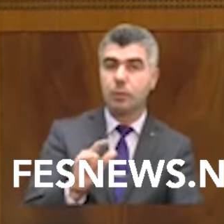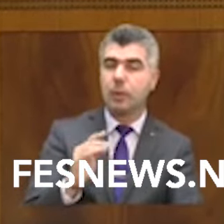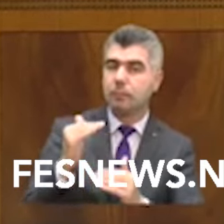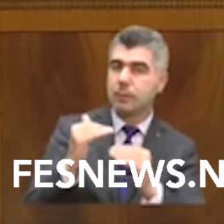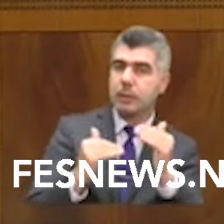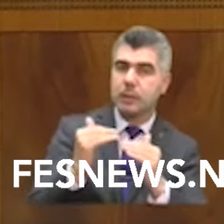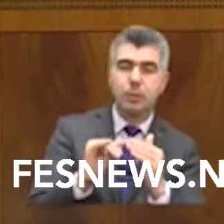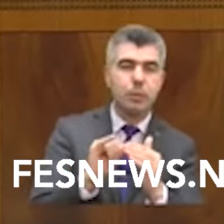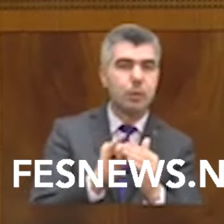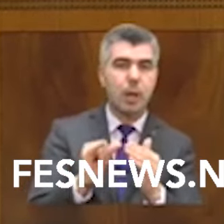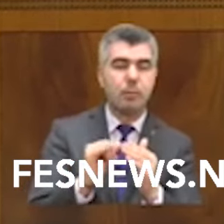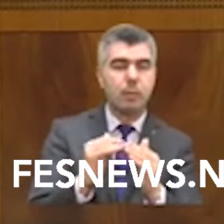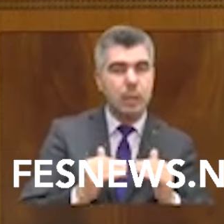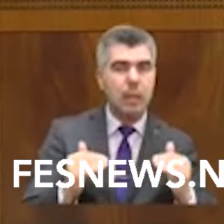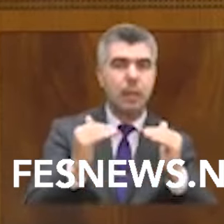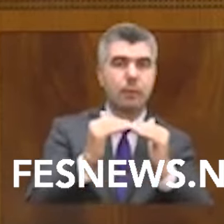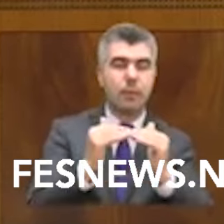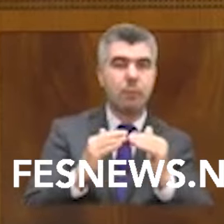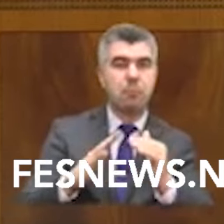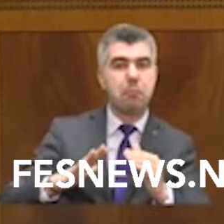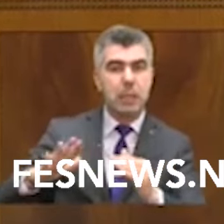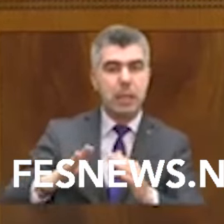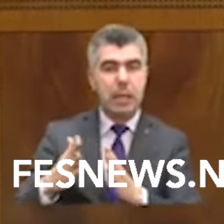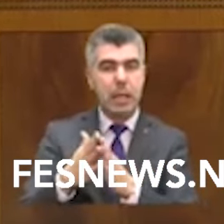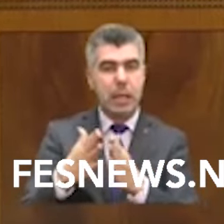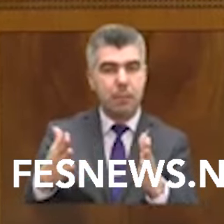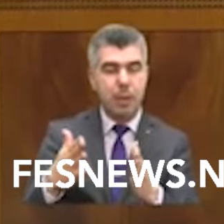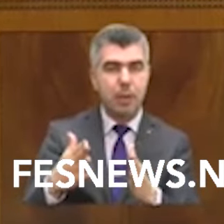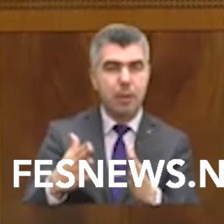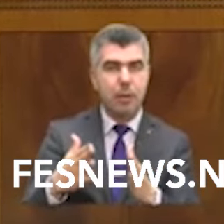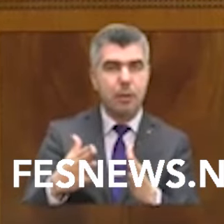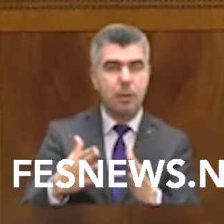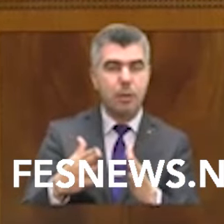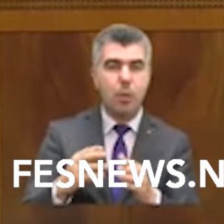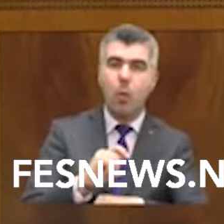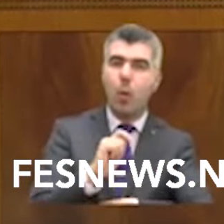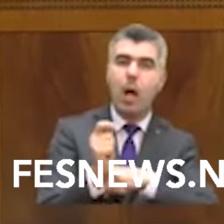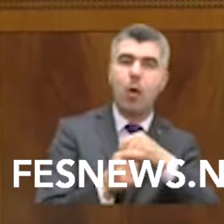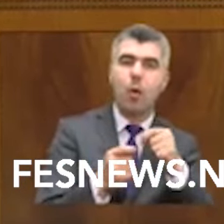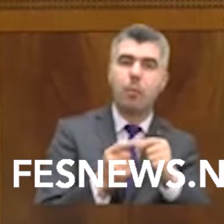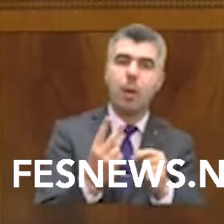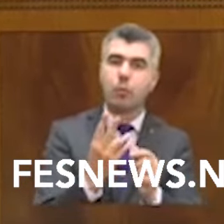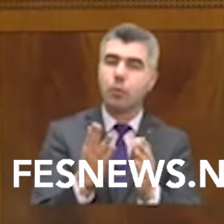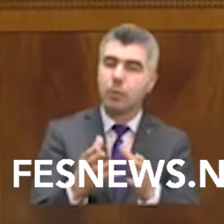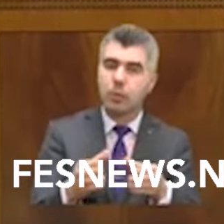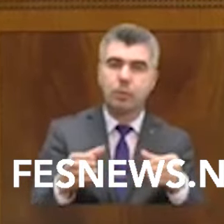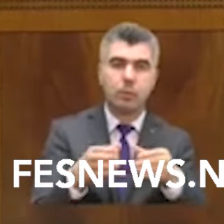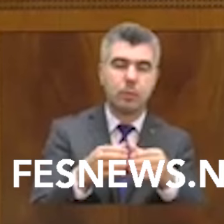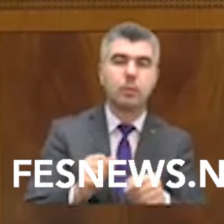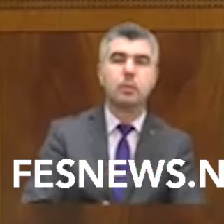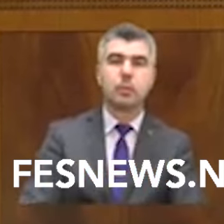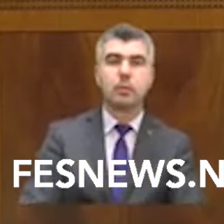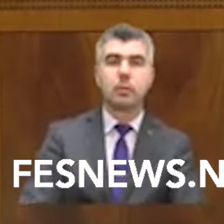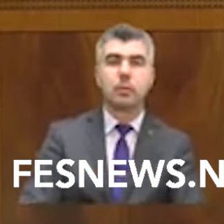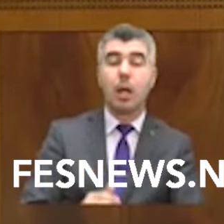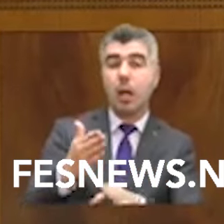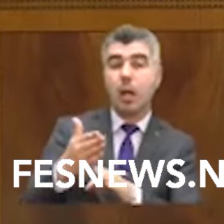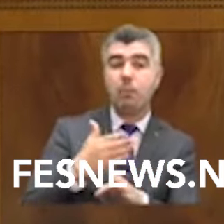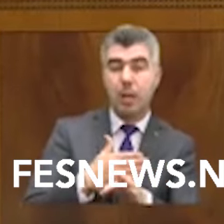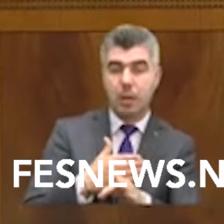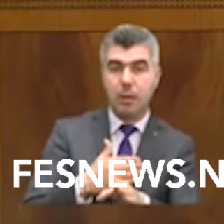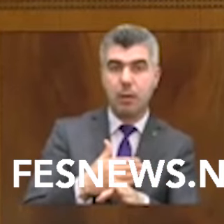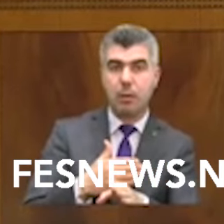اليوم بين المدن الكبرى وبين العالم القروي. علاش؟ لأنه قبل بلي